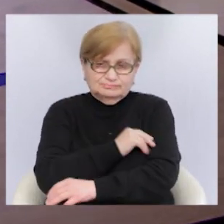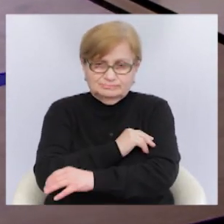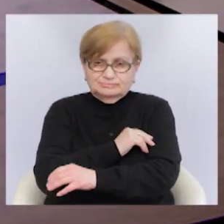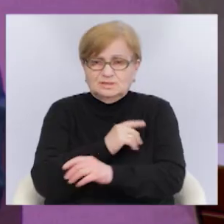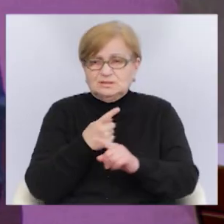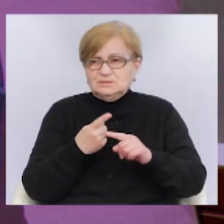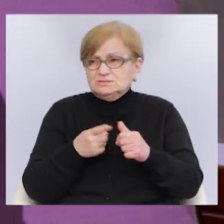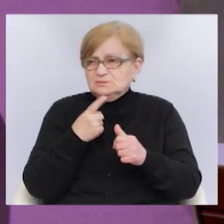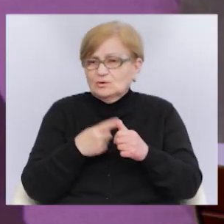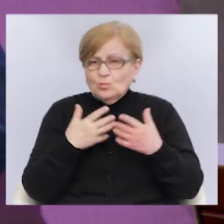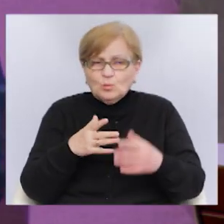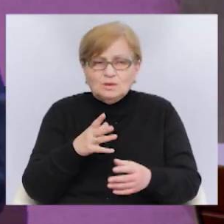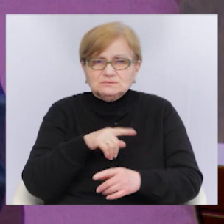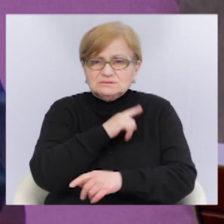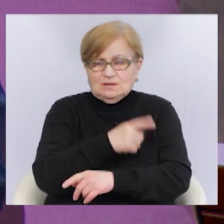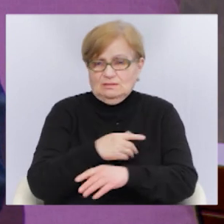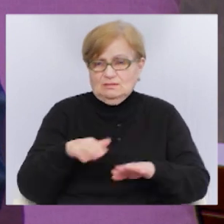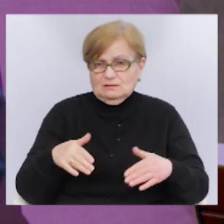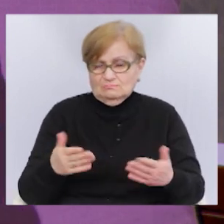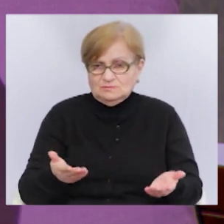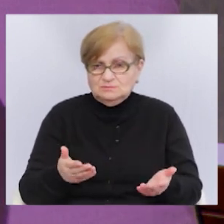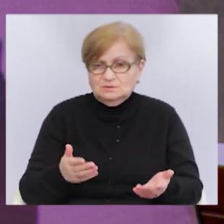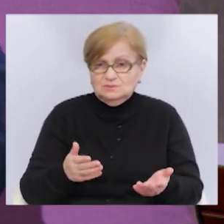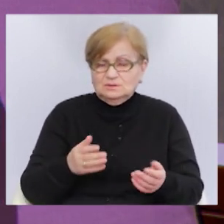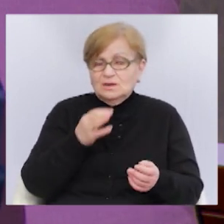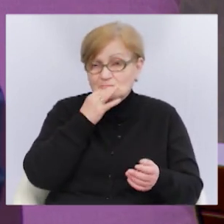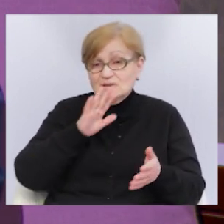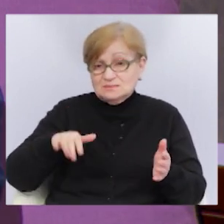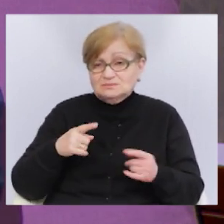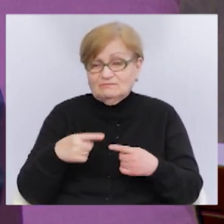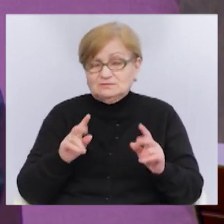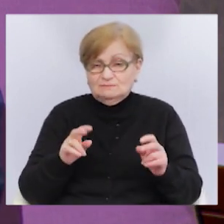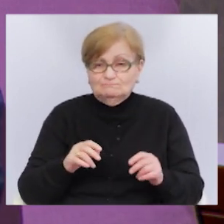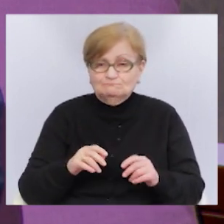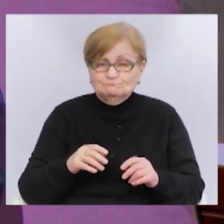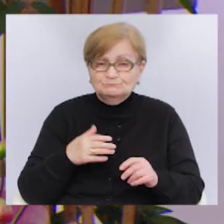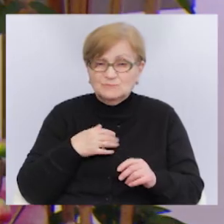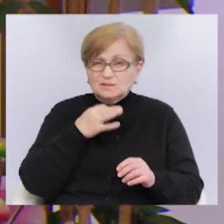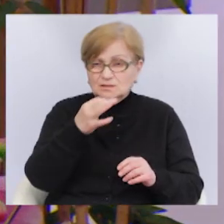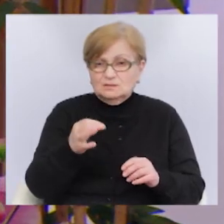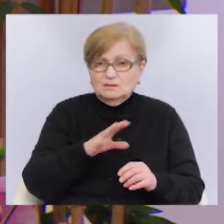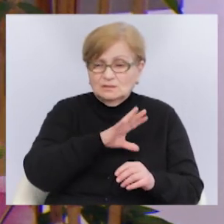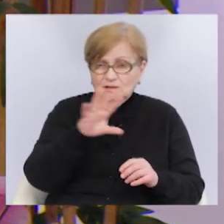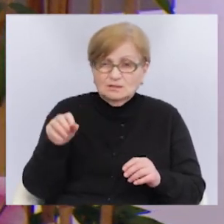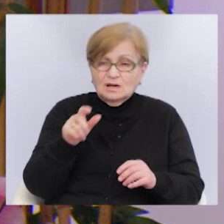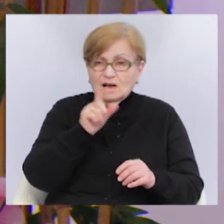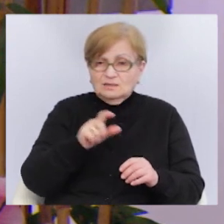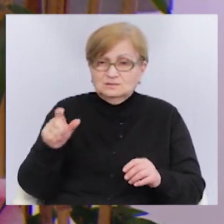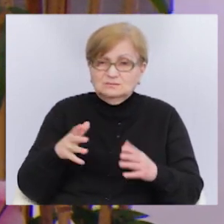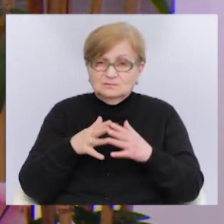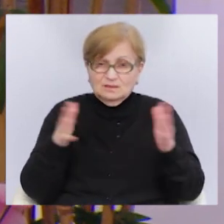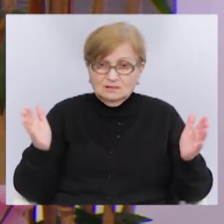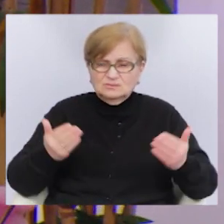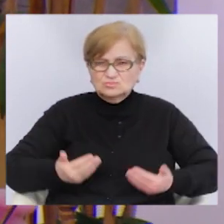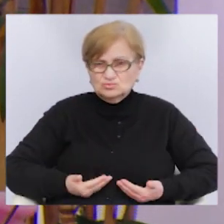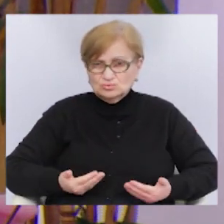ზღვარზე, ასე ვთქვათ, არიან. ეს რო განგვიმარტო მოკლედ და მე გადავიდეთ სხვა თემებზე. ხა, ზოგადად ადამიანების უმეტესობა